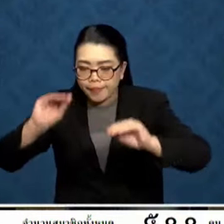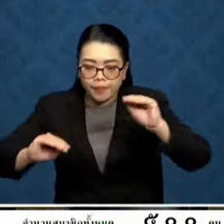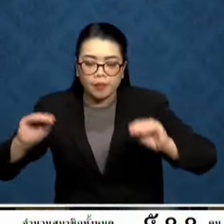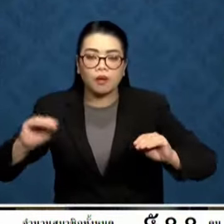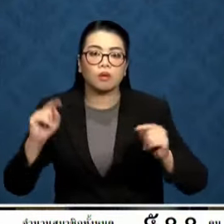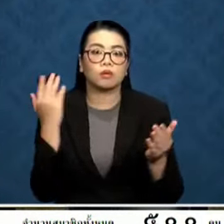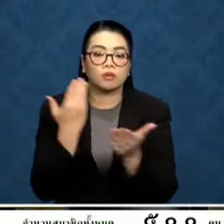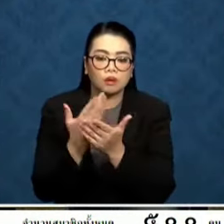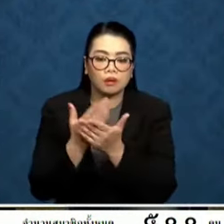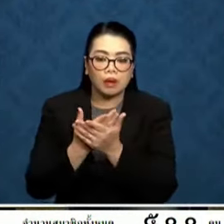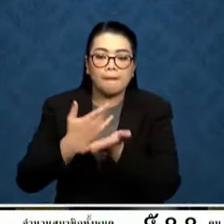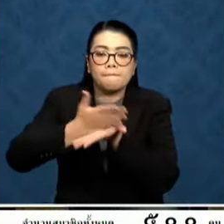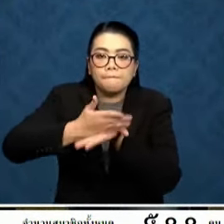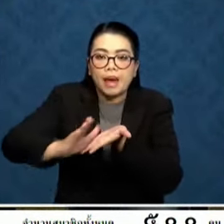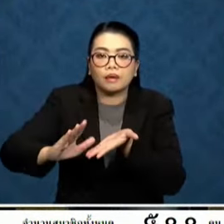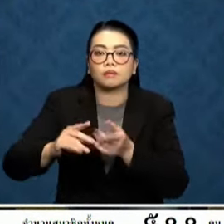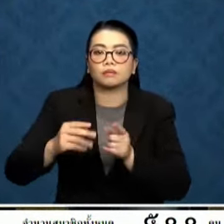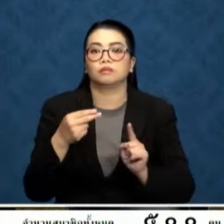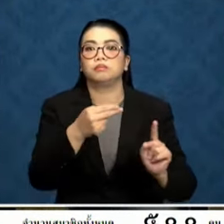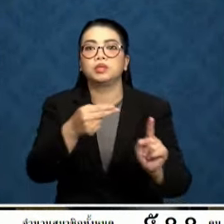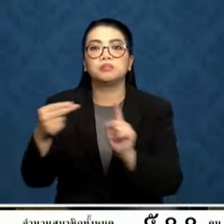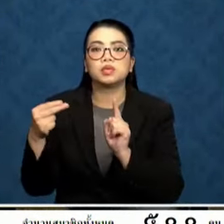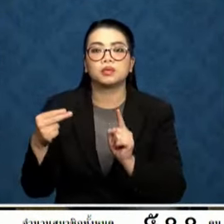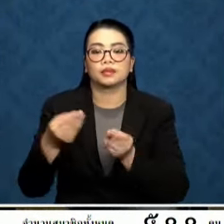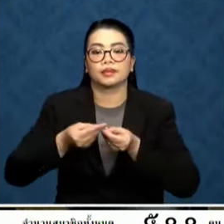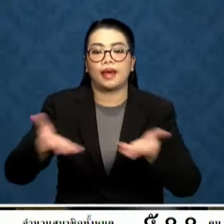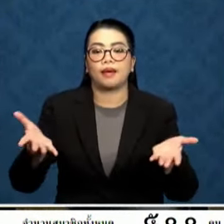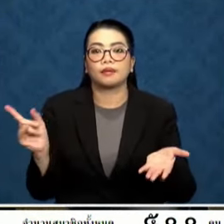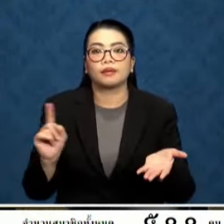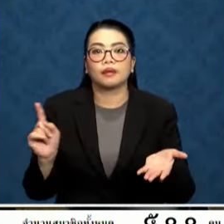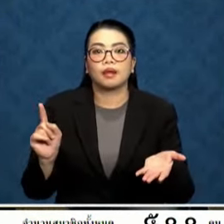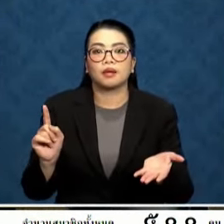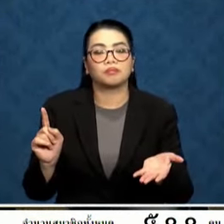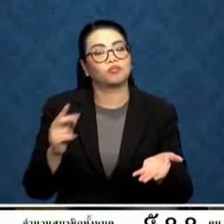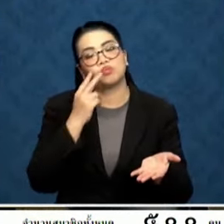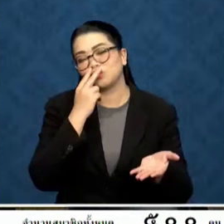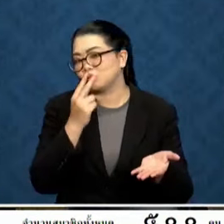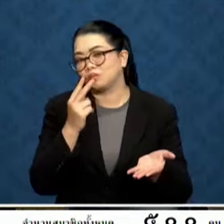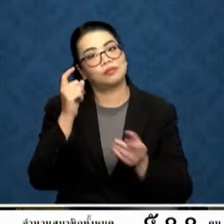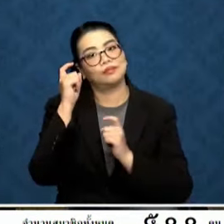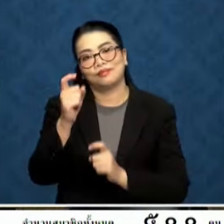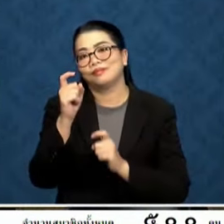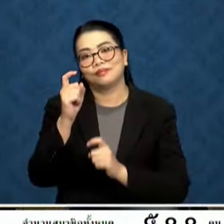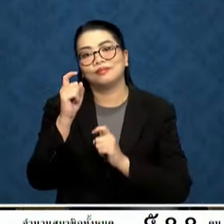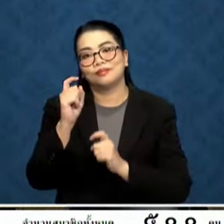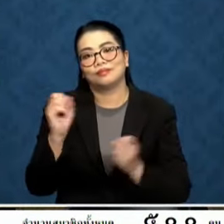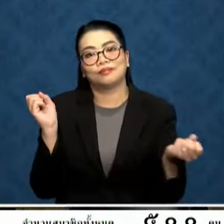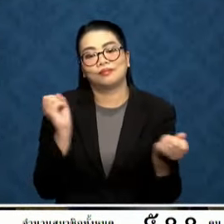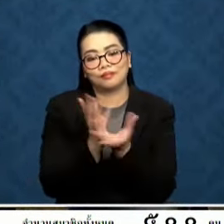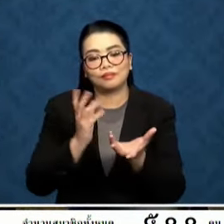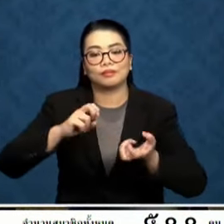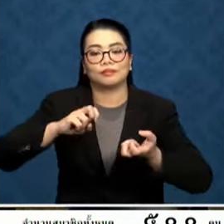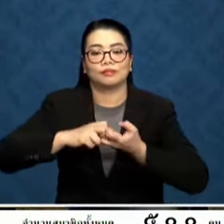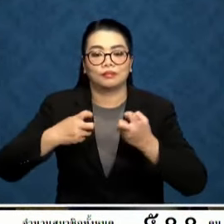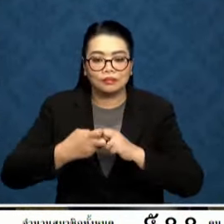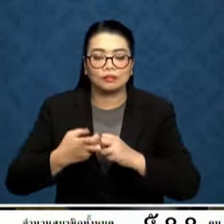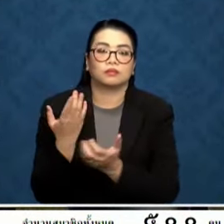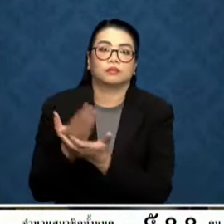การจิอ walletนั้นเสี่ยงที่จะทำให้เกิดปัญหาทางการ